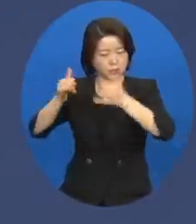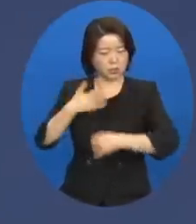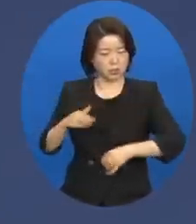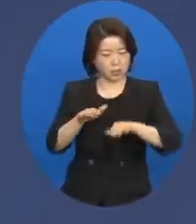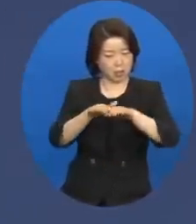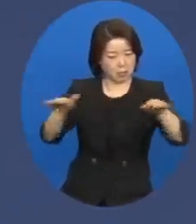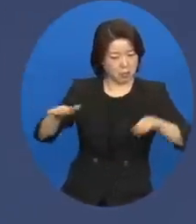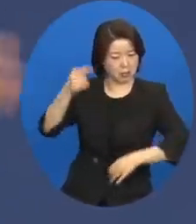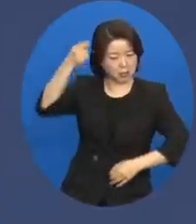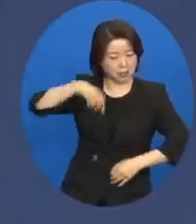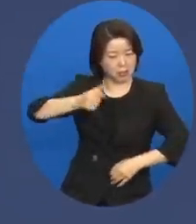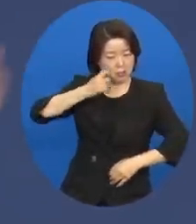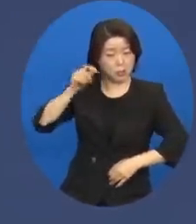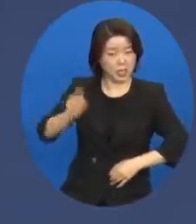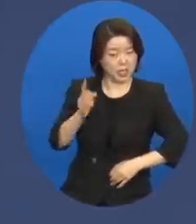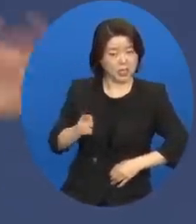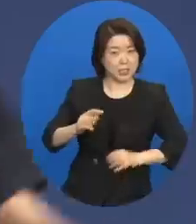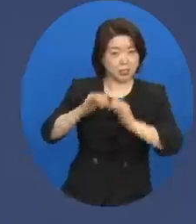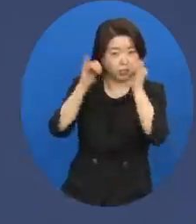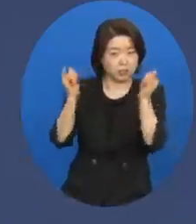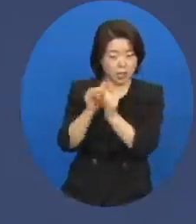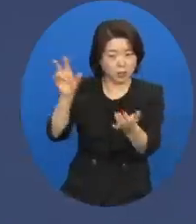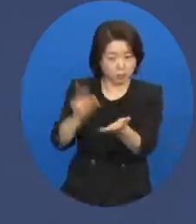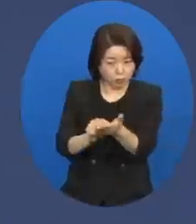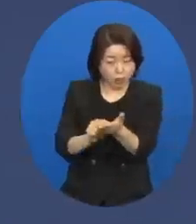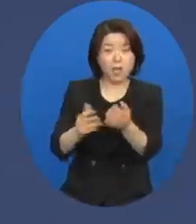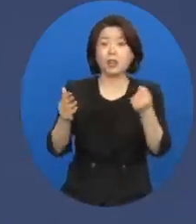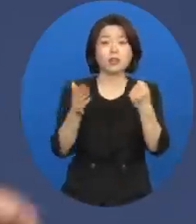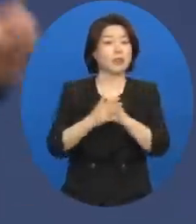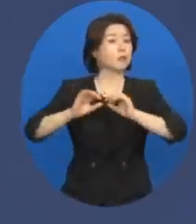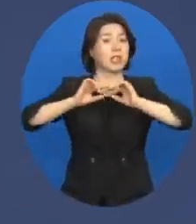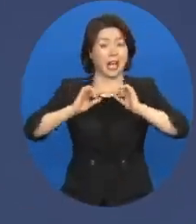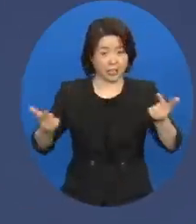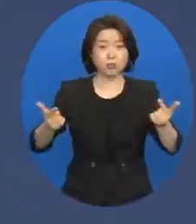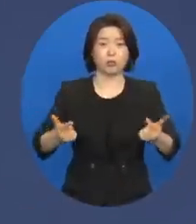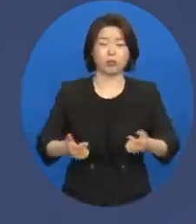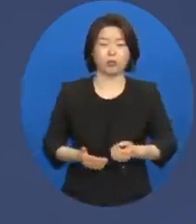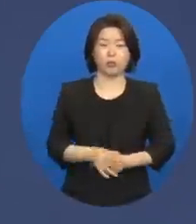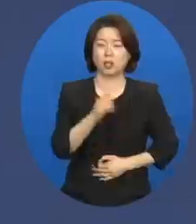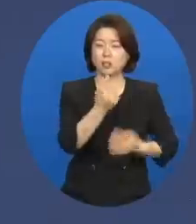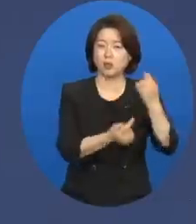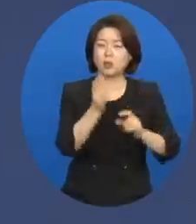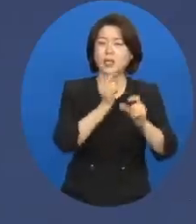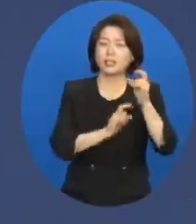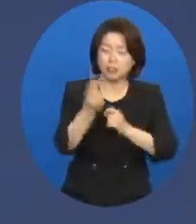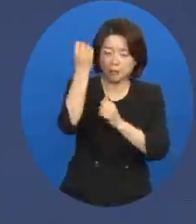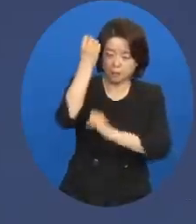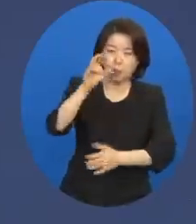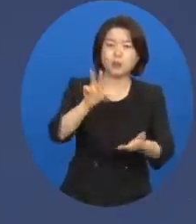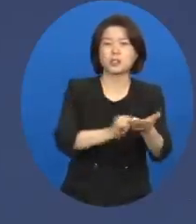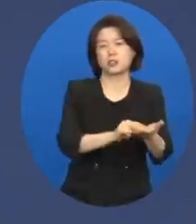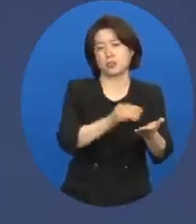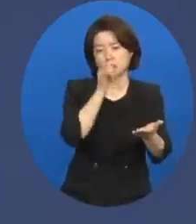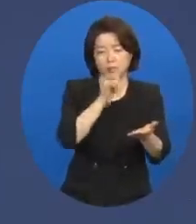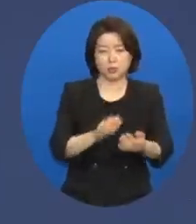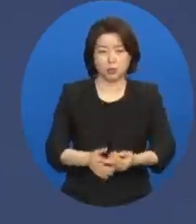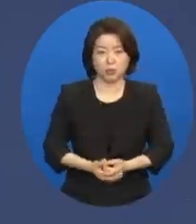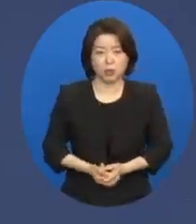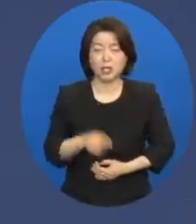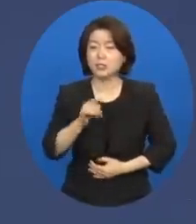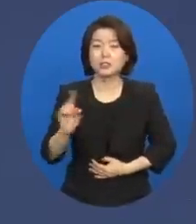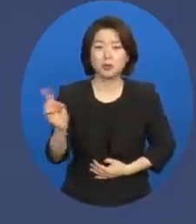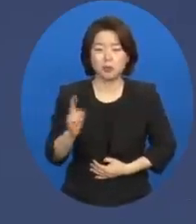못 누리는 이런 따위의 사회적 문제 때문에가 아니라 그보다 훨씬 본질적인 문제가 있다는 거예요. 그건